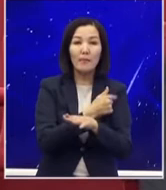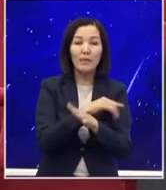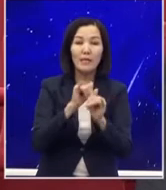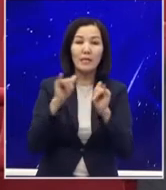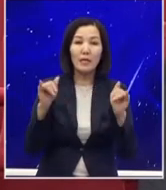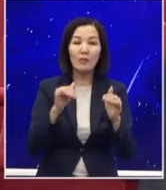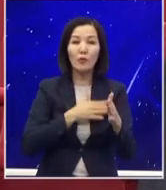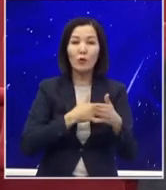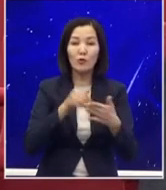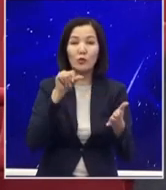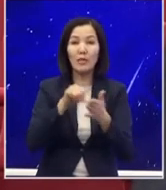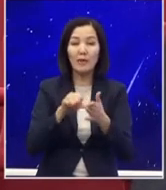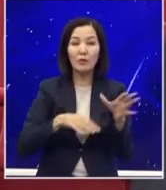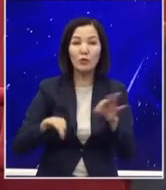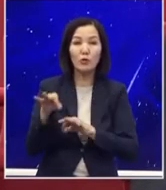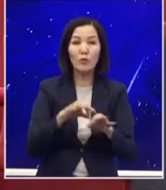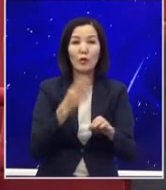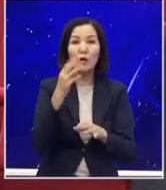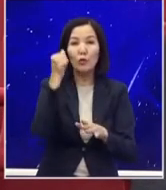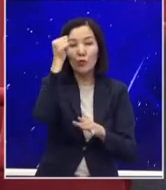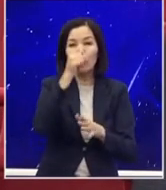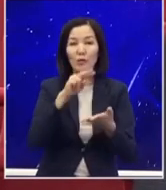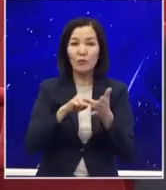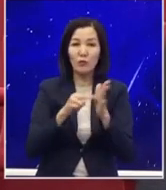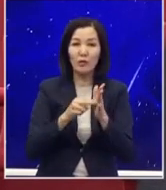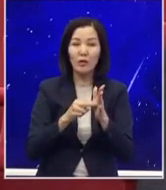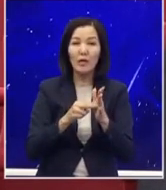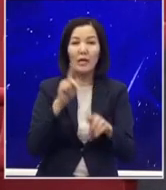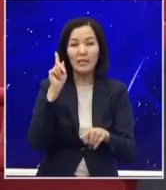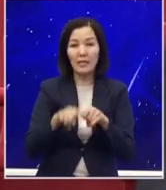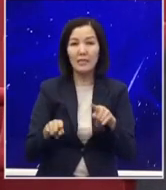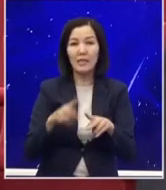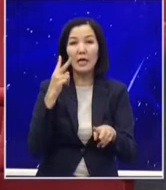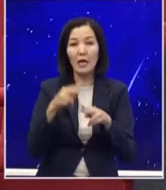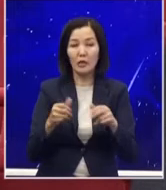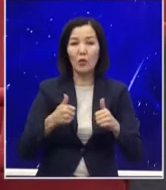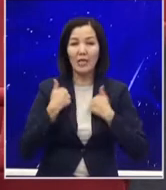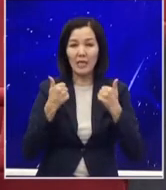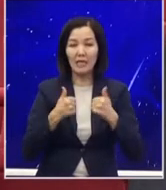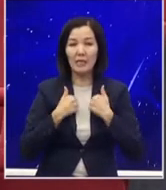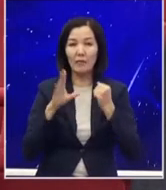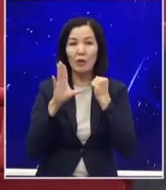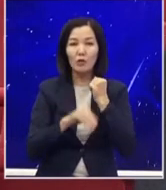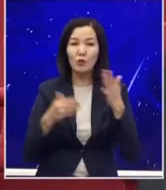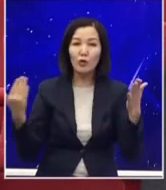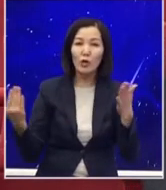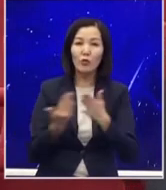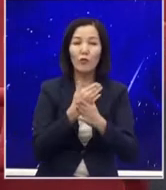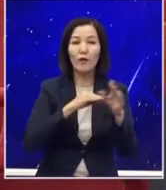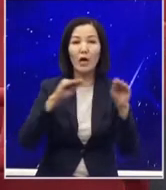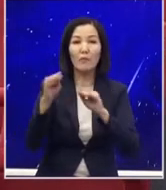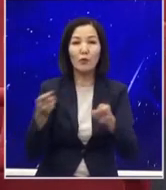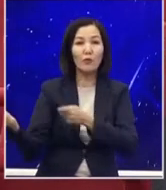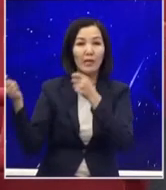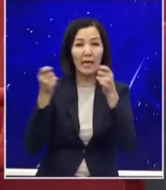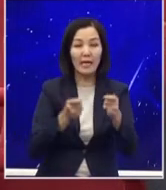дамытуға күш саламыз. Біз жобаны 4 жыл деп отырмыз, бірақ неғұрлым жылдан аяқтауға тырысамыз. Соңғы үлгідегі заманауи қондырғылар алып